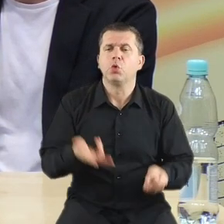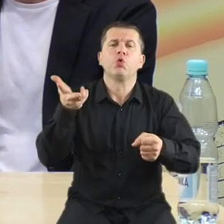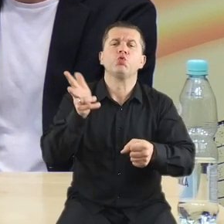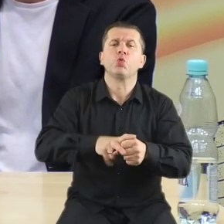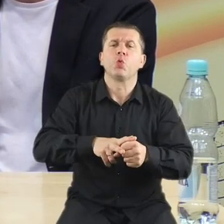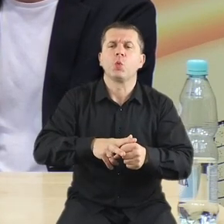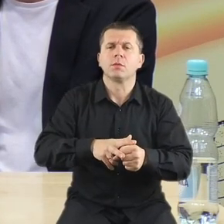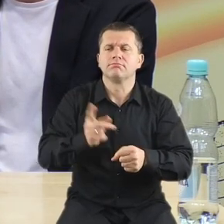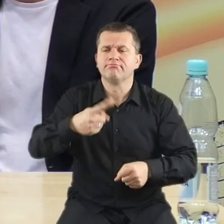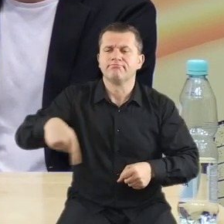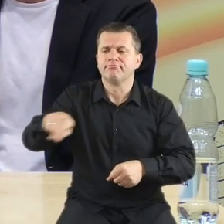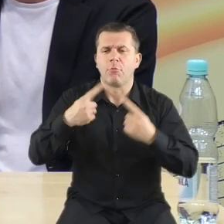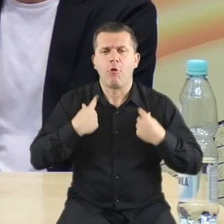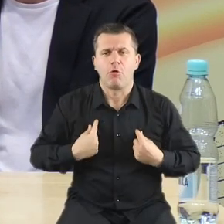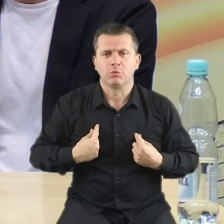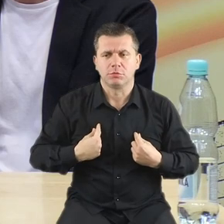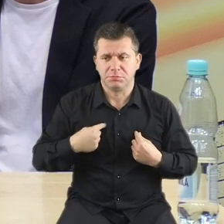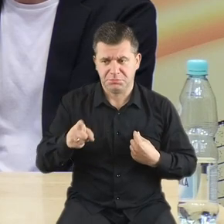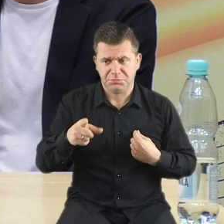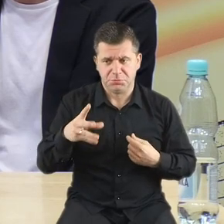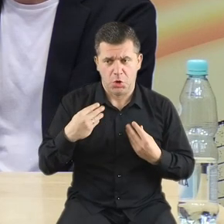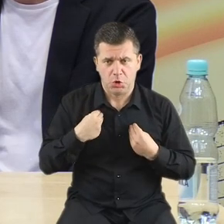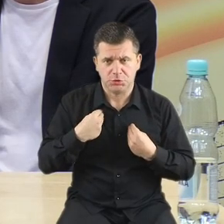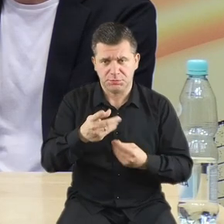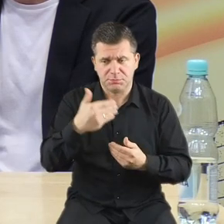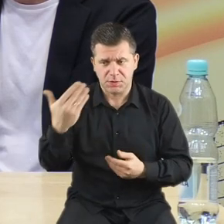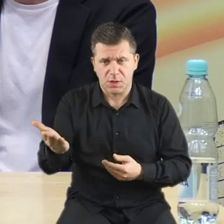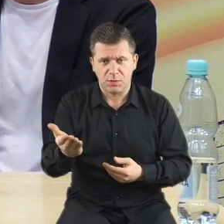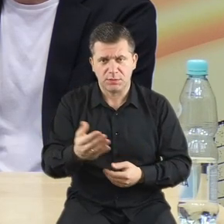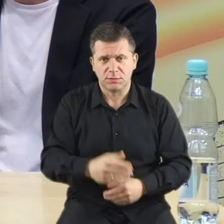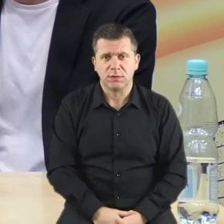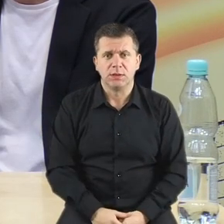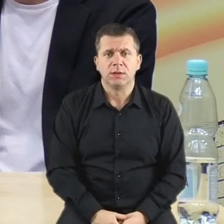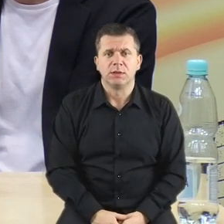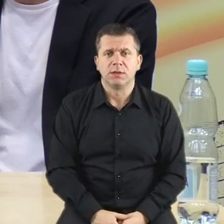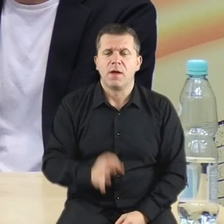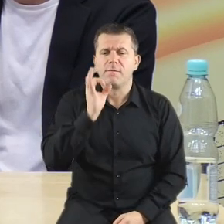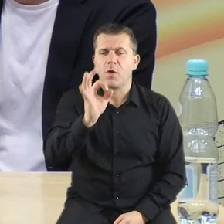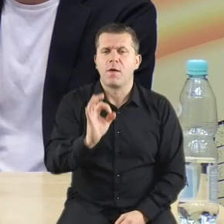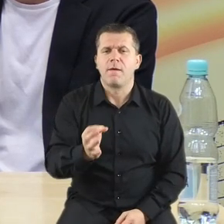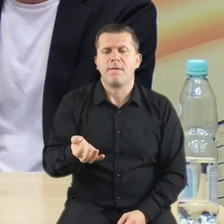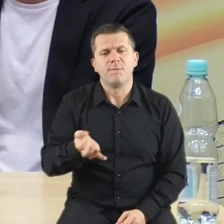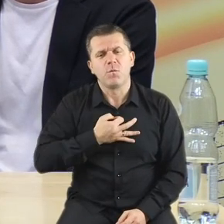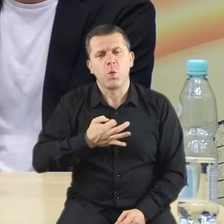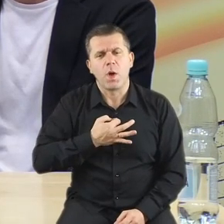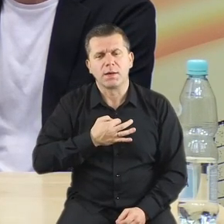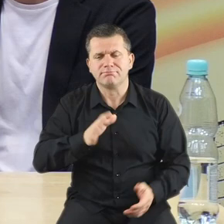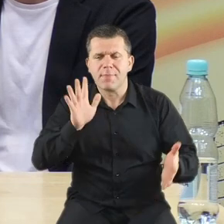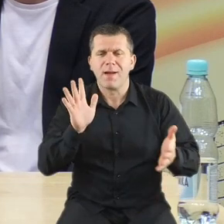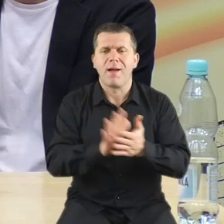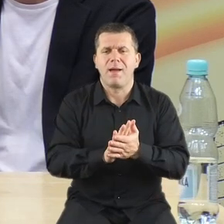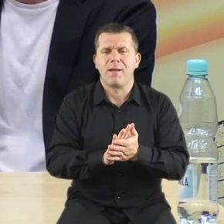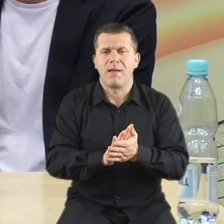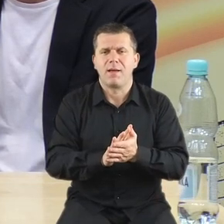z postaci może otrzymało, nie wiem, wyposażył je pan na przykład, obdarzył pan swoimi własnymi gdzieś cechami